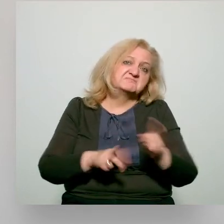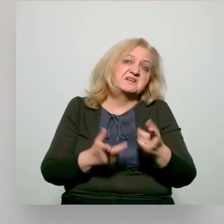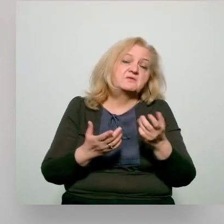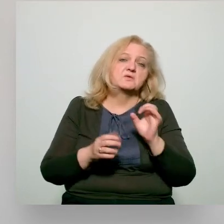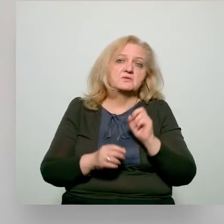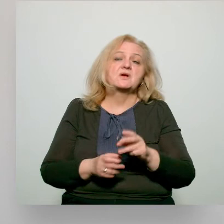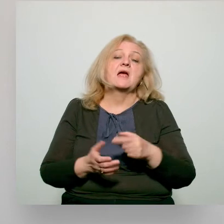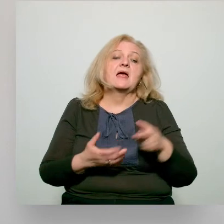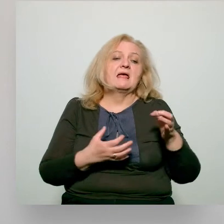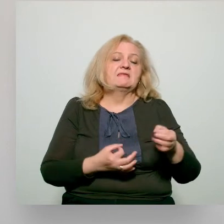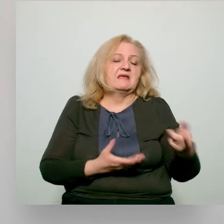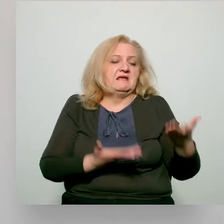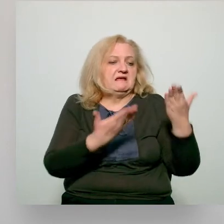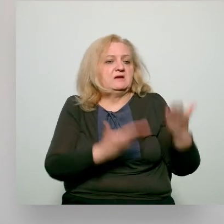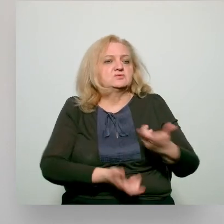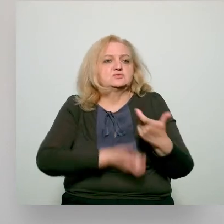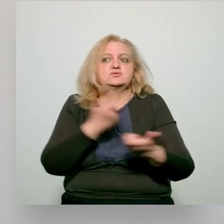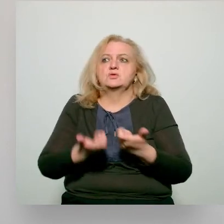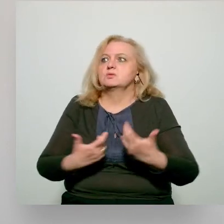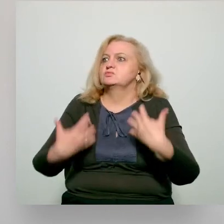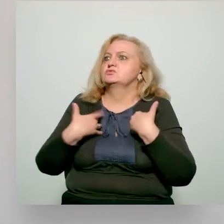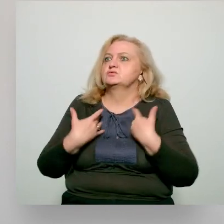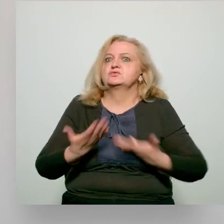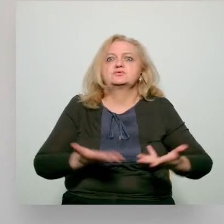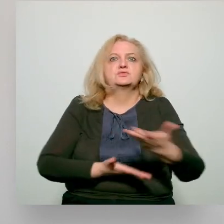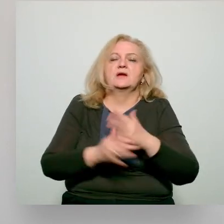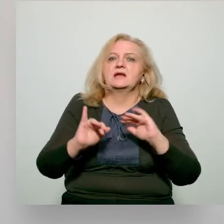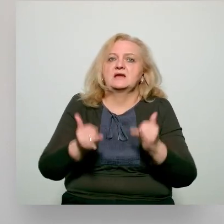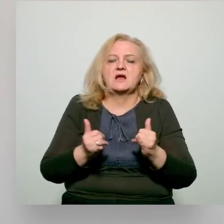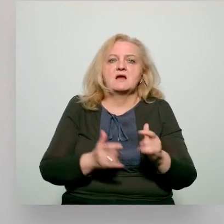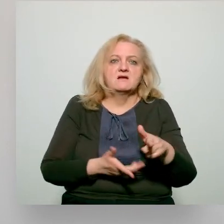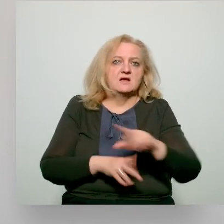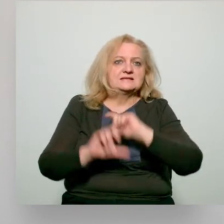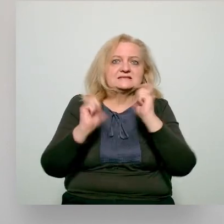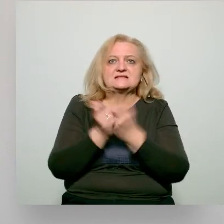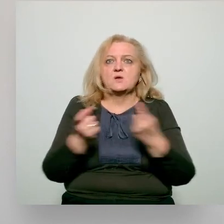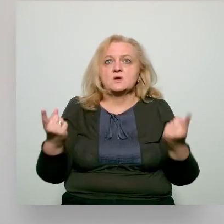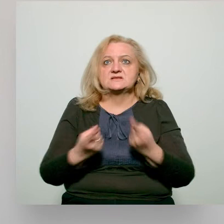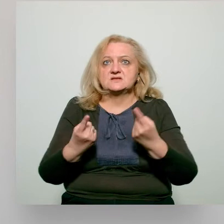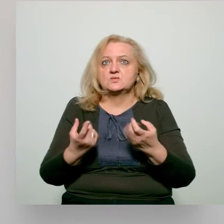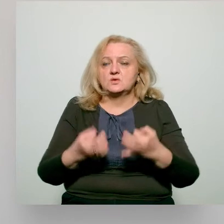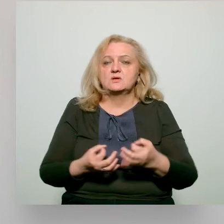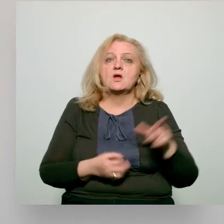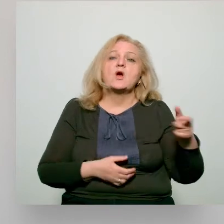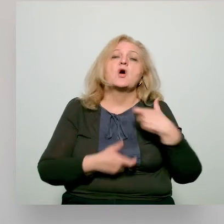zastanawiać się, jak teraz ma istnieć, jak ma być, jak ma przeżywać to, co teraz się dzieje. I robi takie